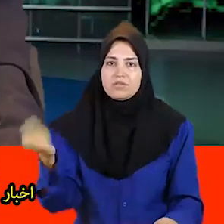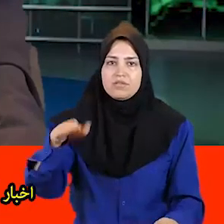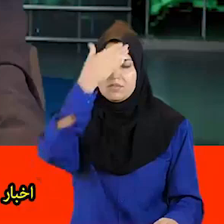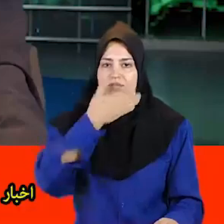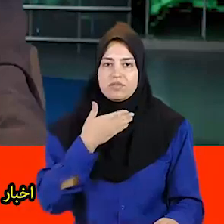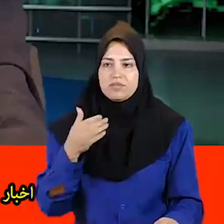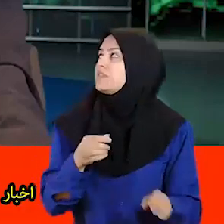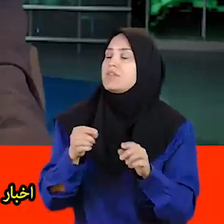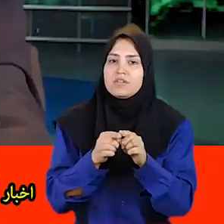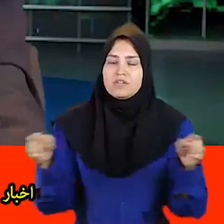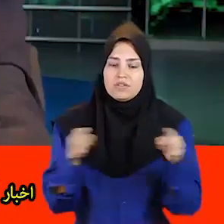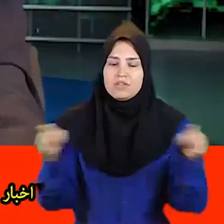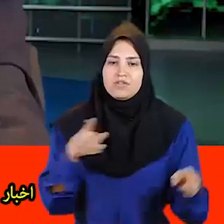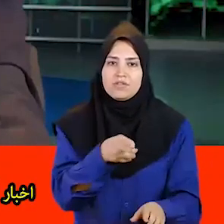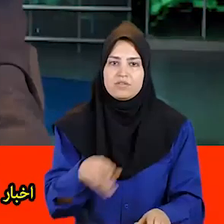نما